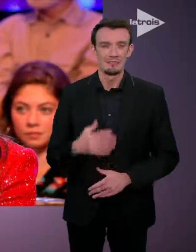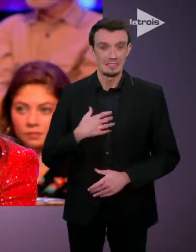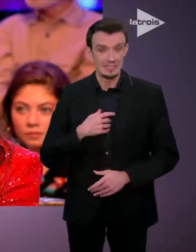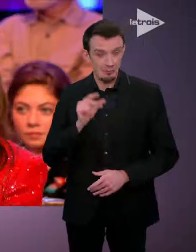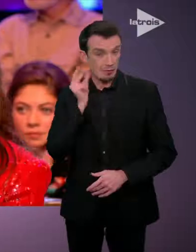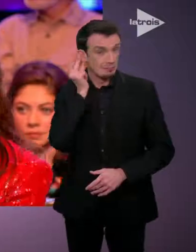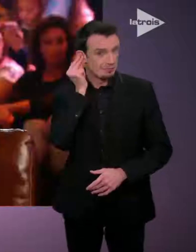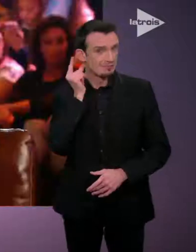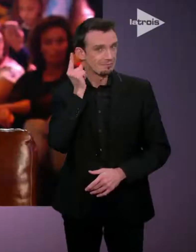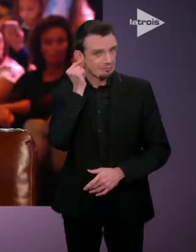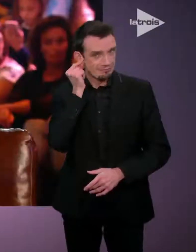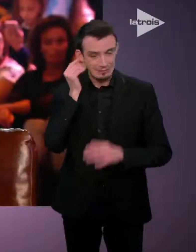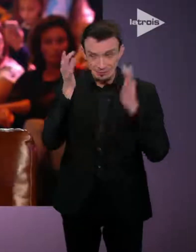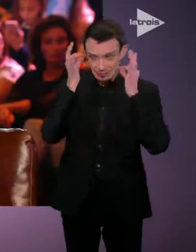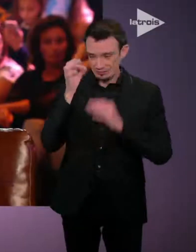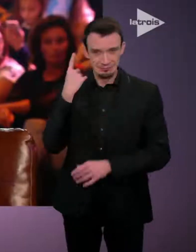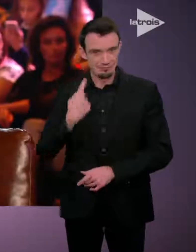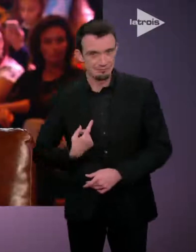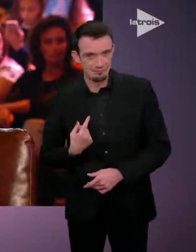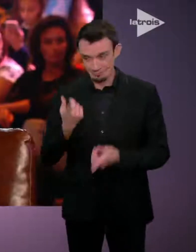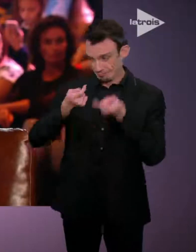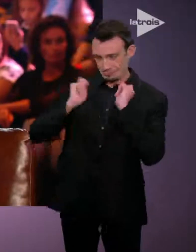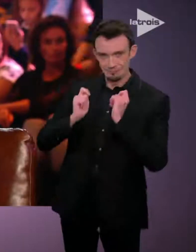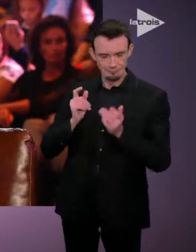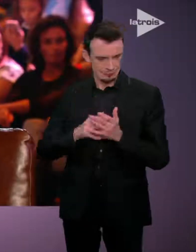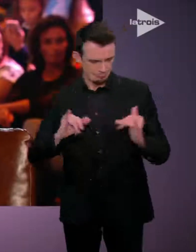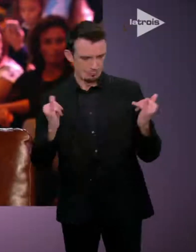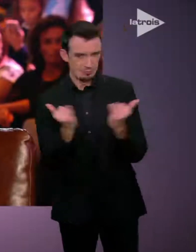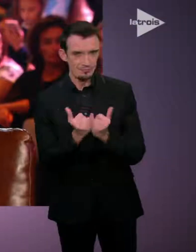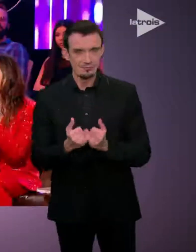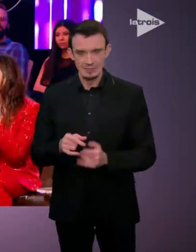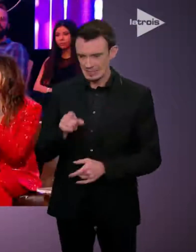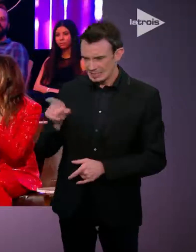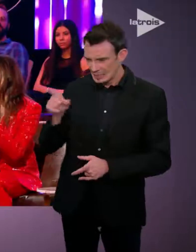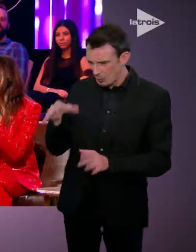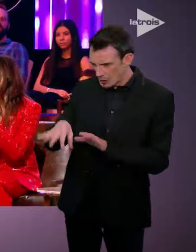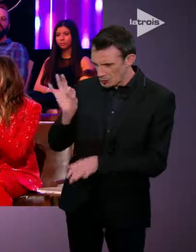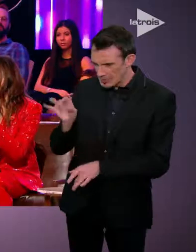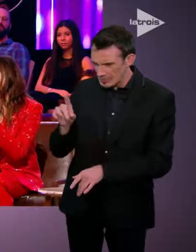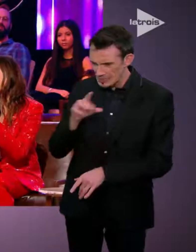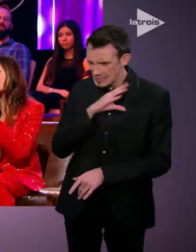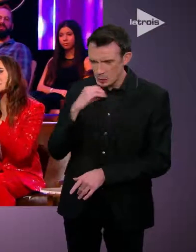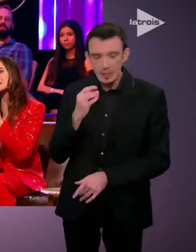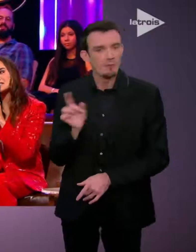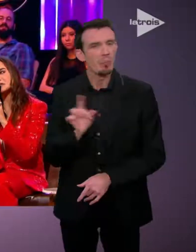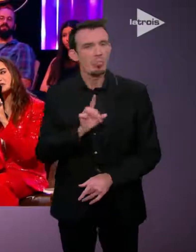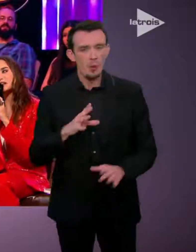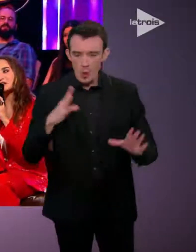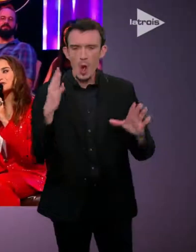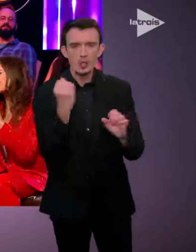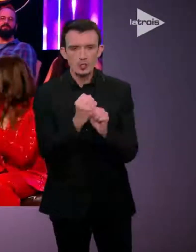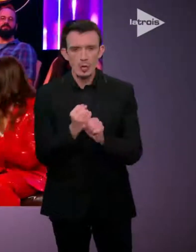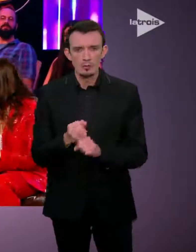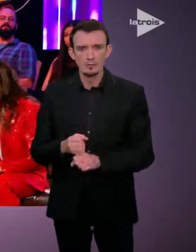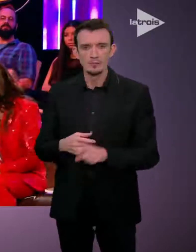cheveux. Mais ça vous va très bien, c'est très joli. Zoé, c'est toi qui as choisi ? C'est un peu collectivement. C'est collectif. Moi, vous n'arrivez pas à se décider entre toi, c'est comment,